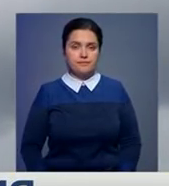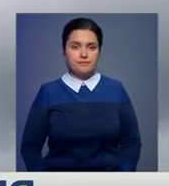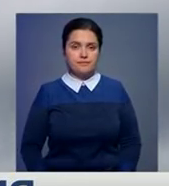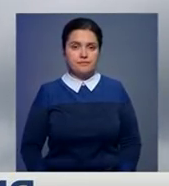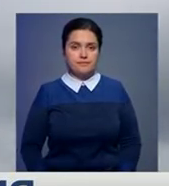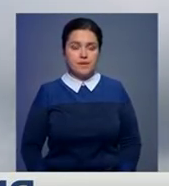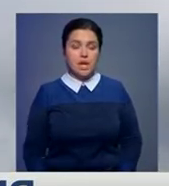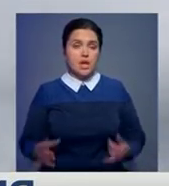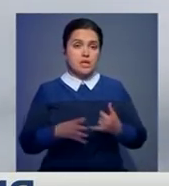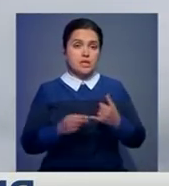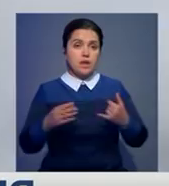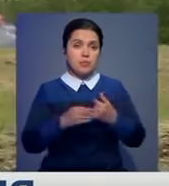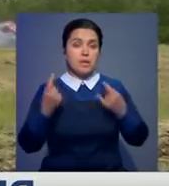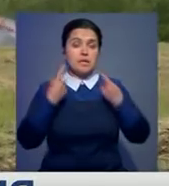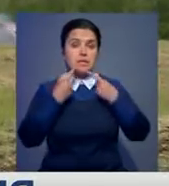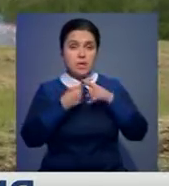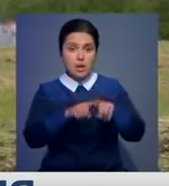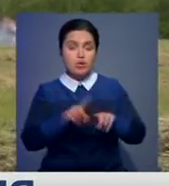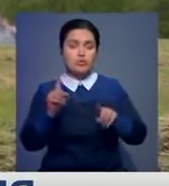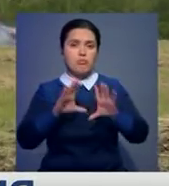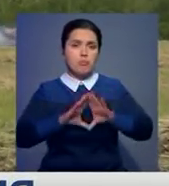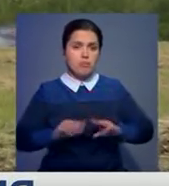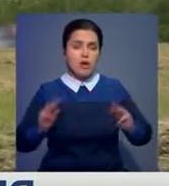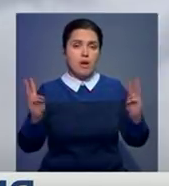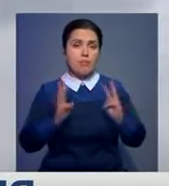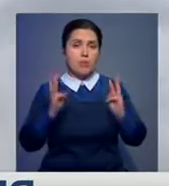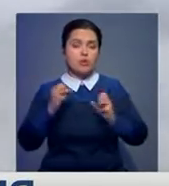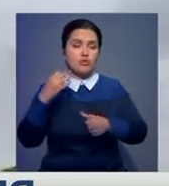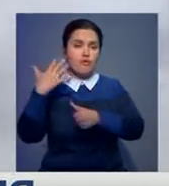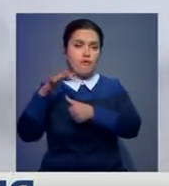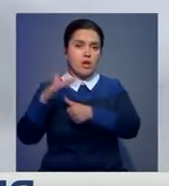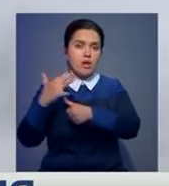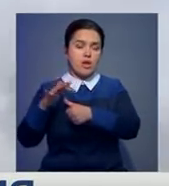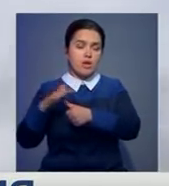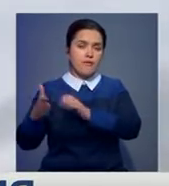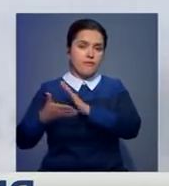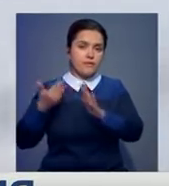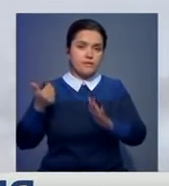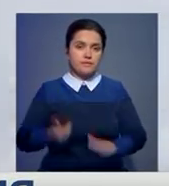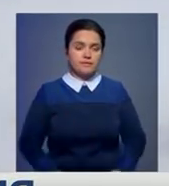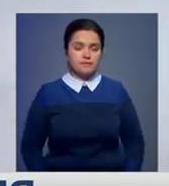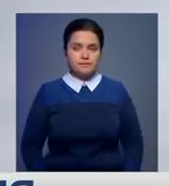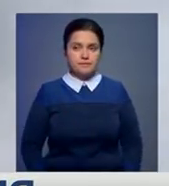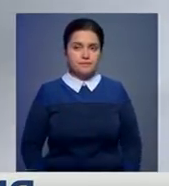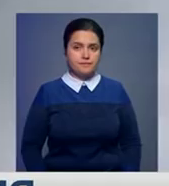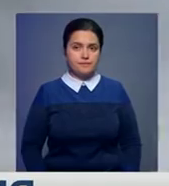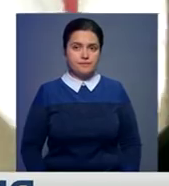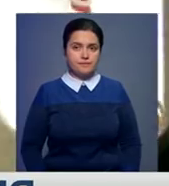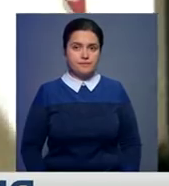Помимо наземной техники, чтобы наверняка потушить костры, привлекли воздушные силы.